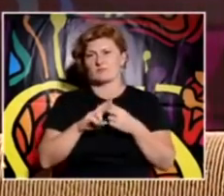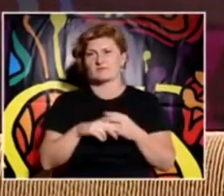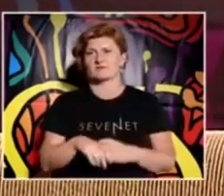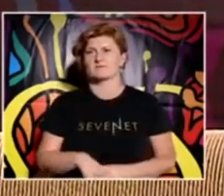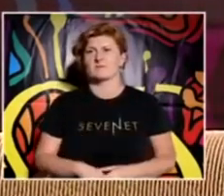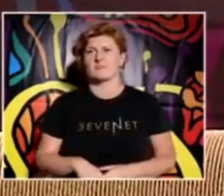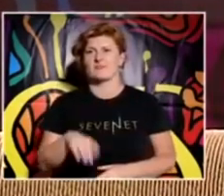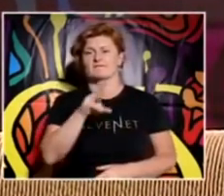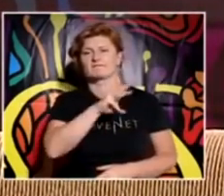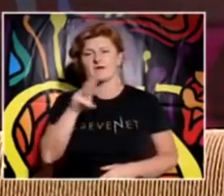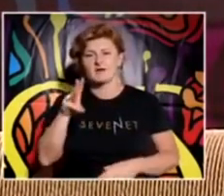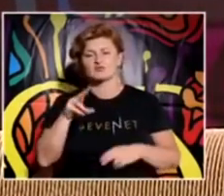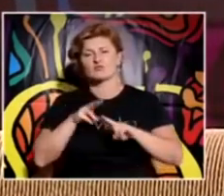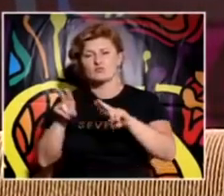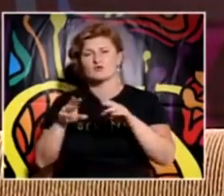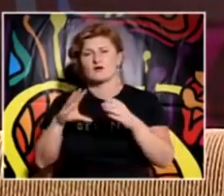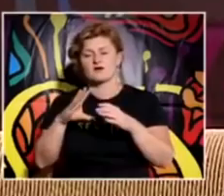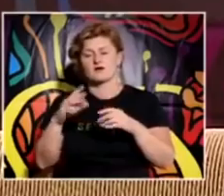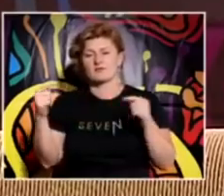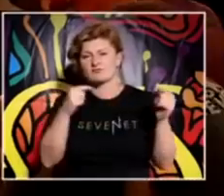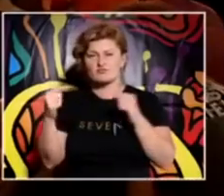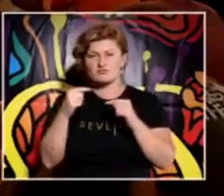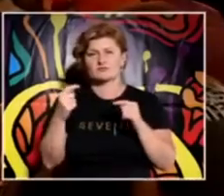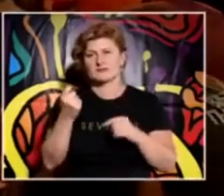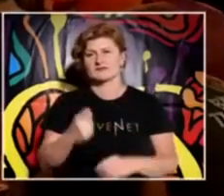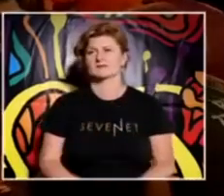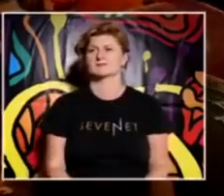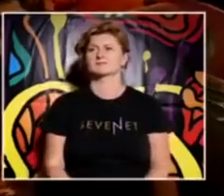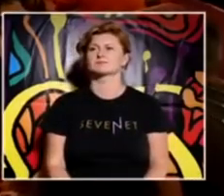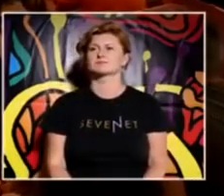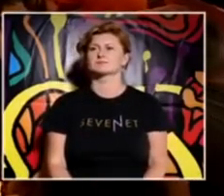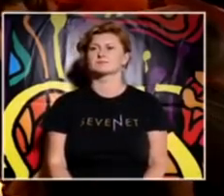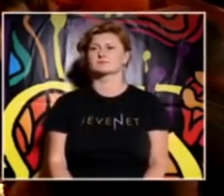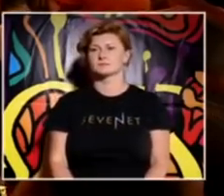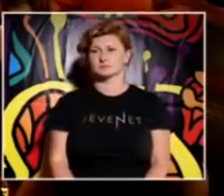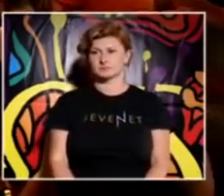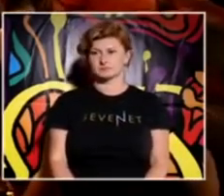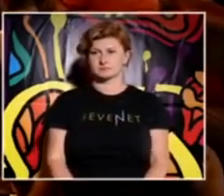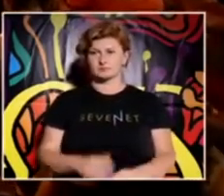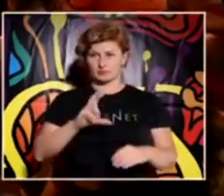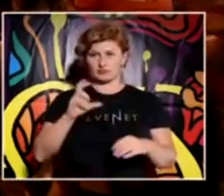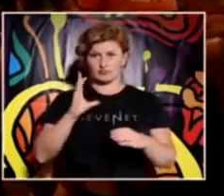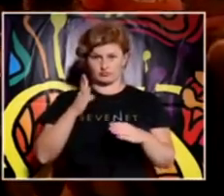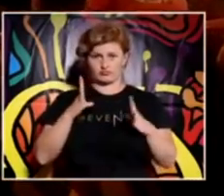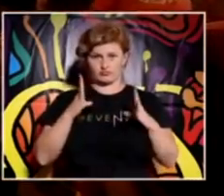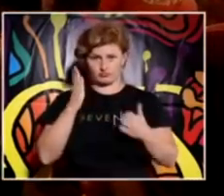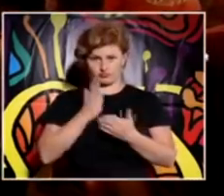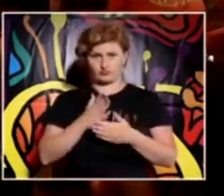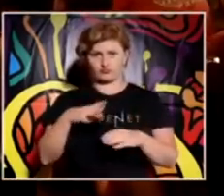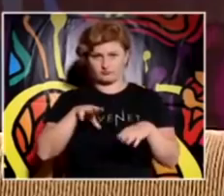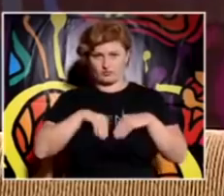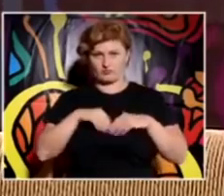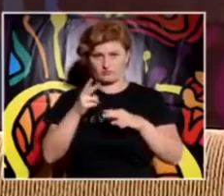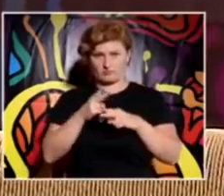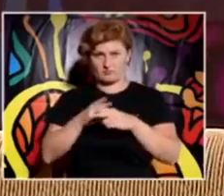wasze uczestnictwo w tej naszej dyskusji już za chwilę. Czy to jest czas, kiedy możemy ich powolutku już tu zapraszać? Z tego, co widziałem u nich w kanałach social